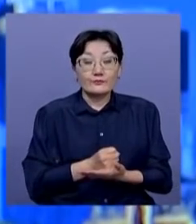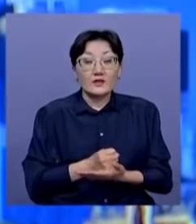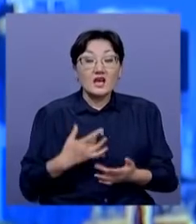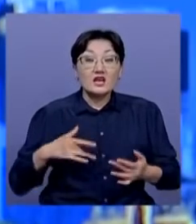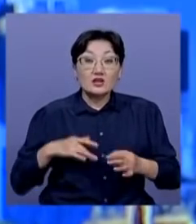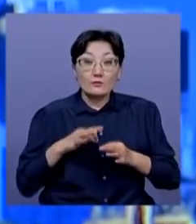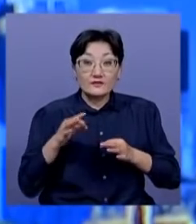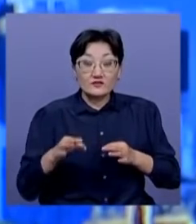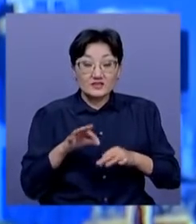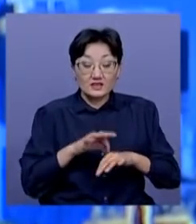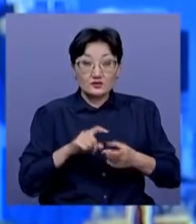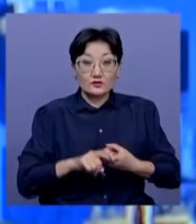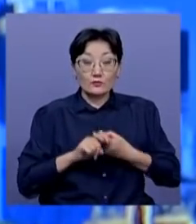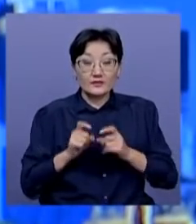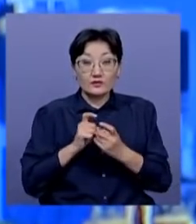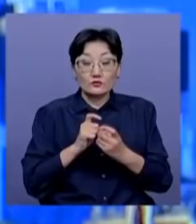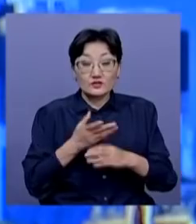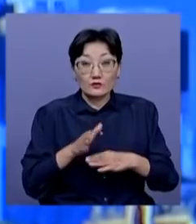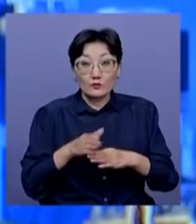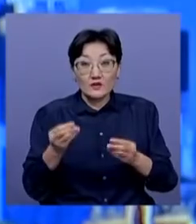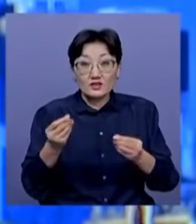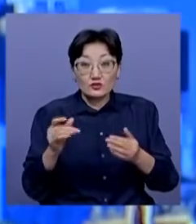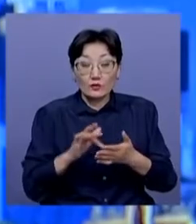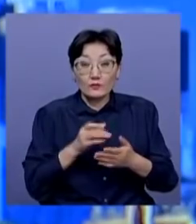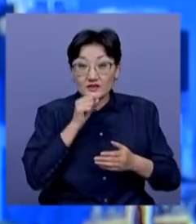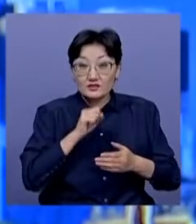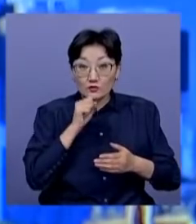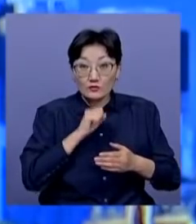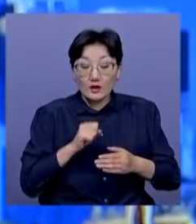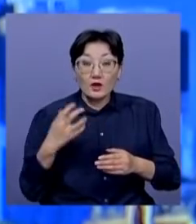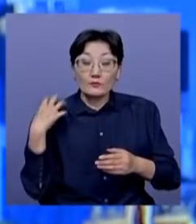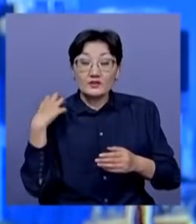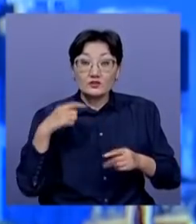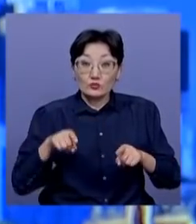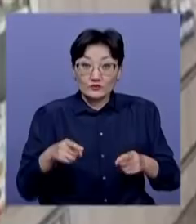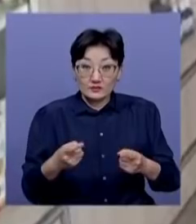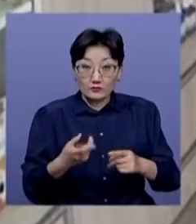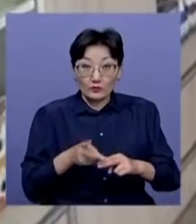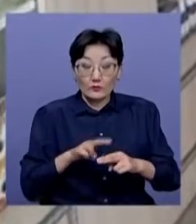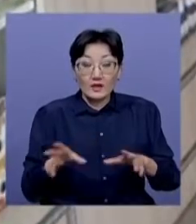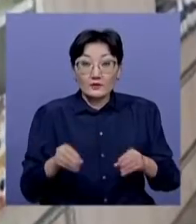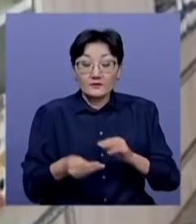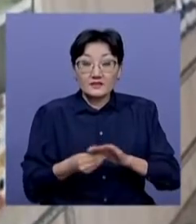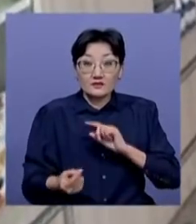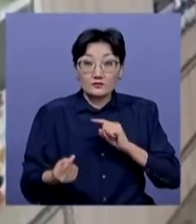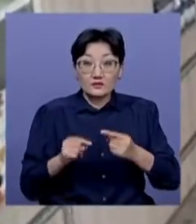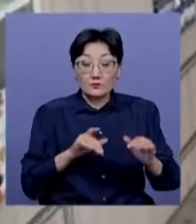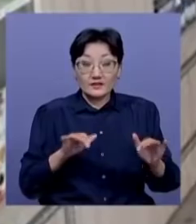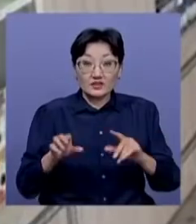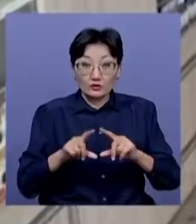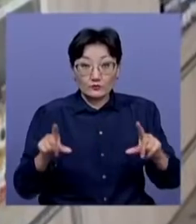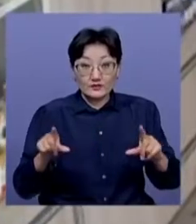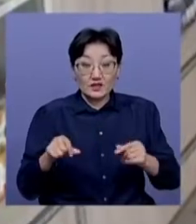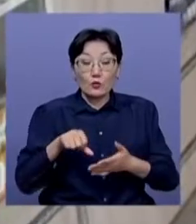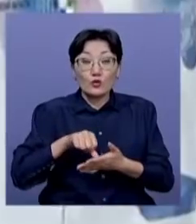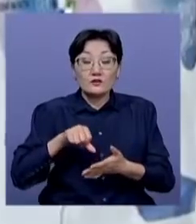Жамбыл облысында коронавируспен күреске бөлінген бюджет қаржысын жымқырды деген шенеуніктер ұсталды. Бұл туралы Сыбайлас жемқорлыққа қарсы іс-қимыл